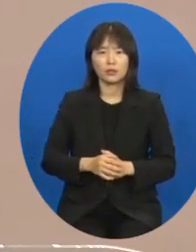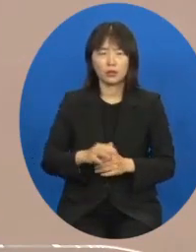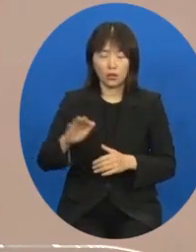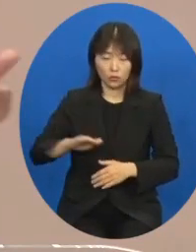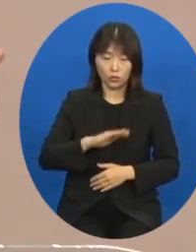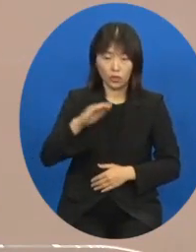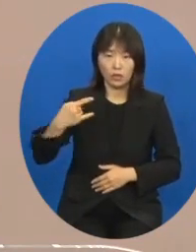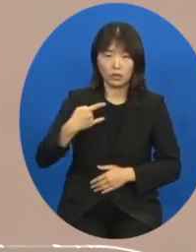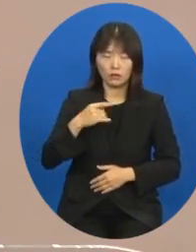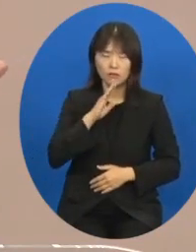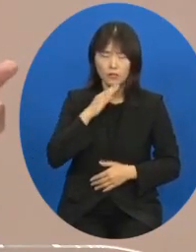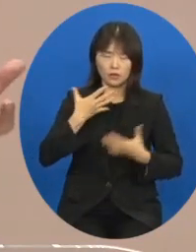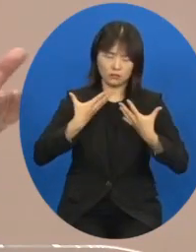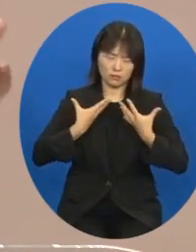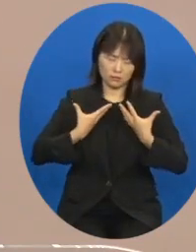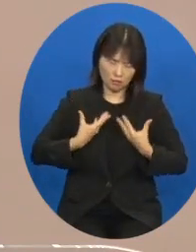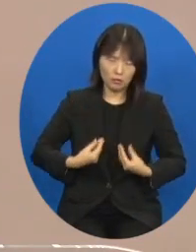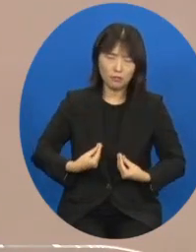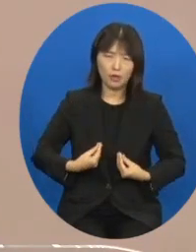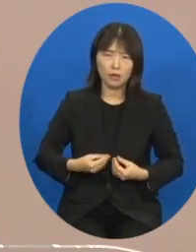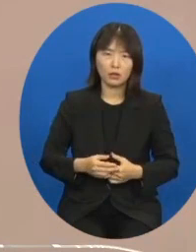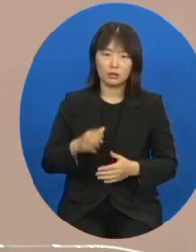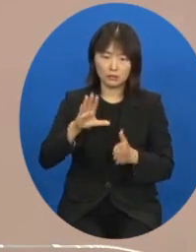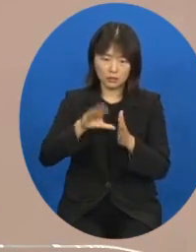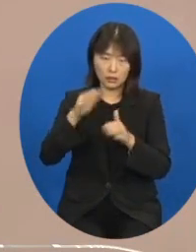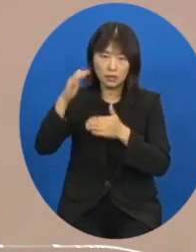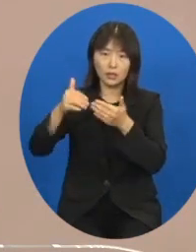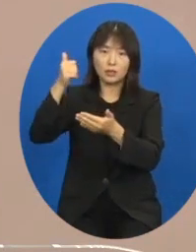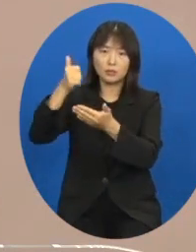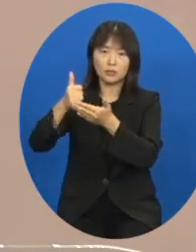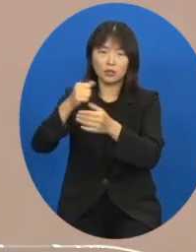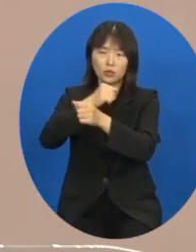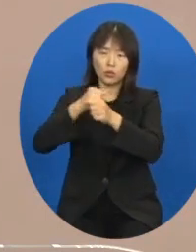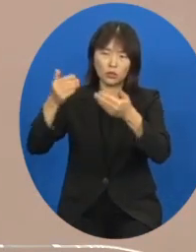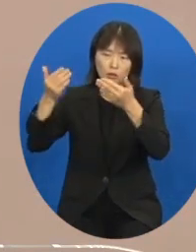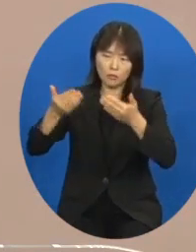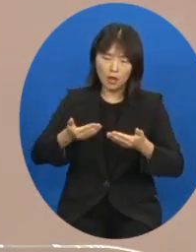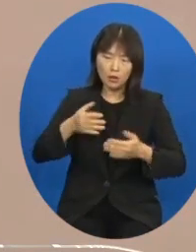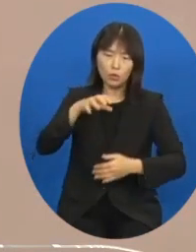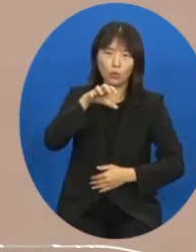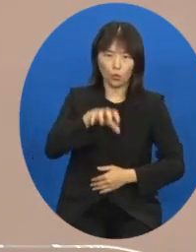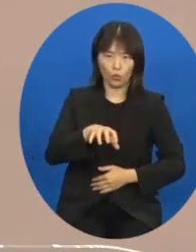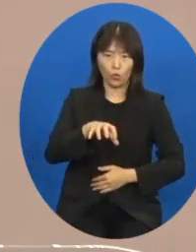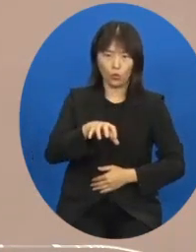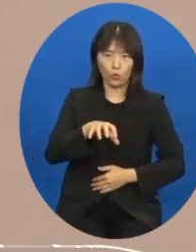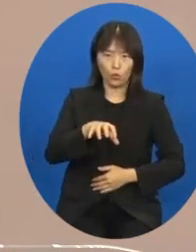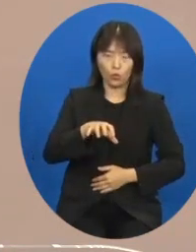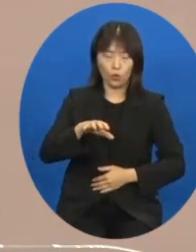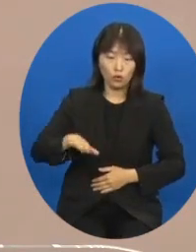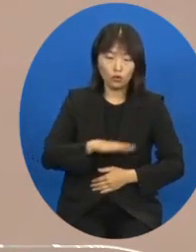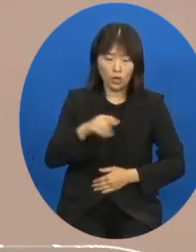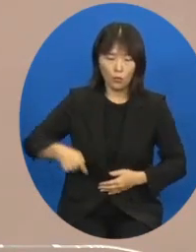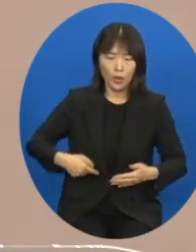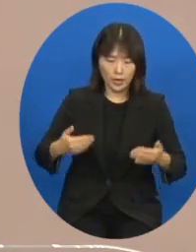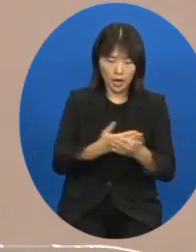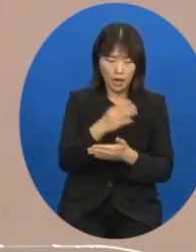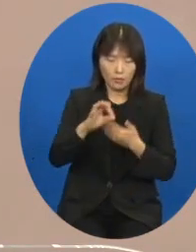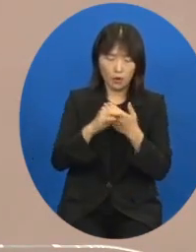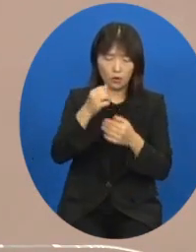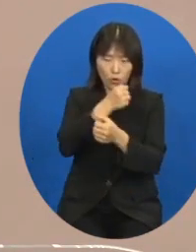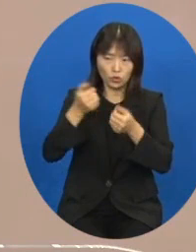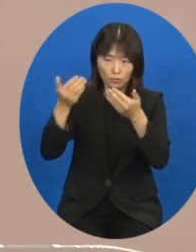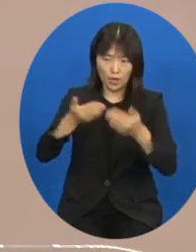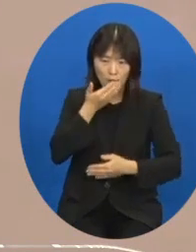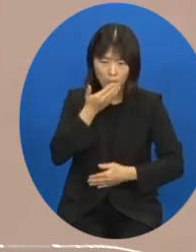우리에게는 정말 절망이죠. 그때 하나님께서 용서받을 수 있는 곳, 우리가 회개하면 용서받을 수 있는 곳,